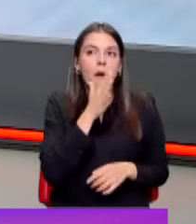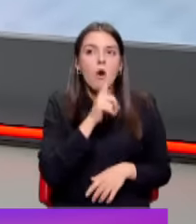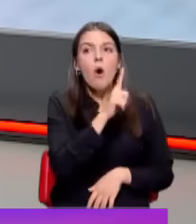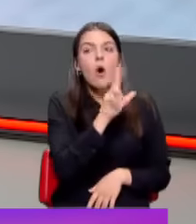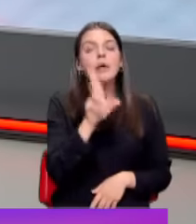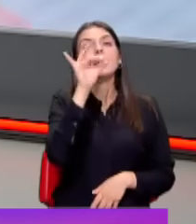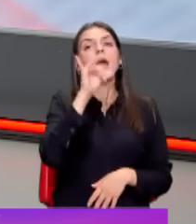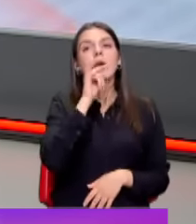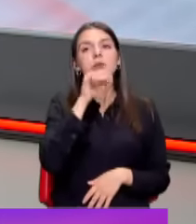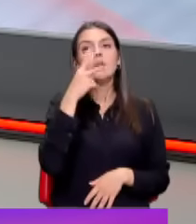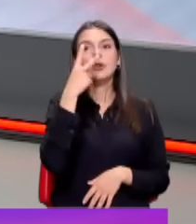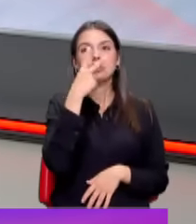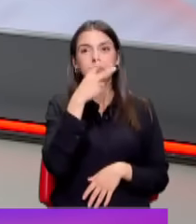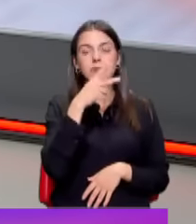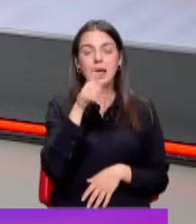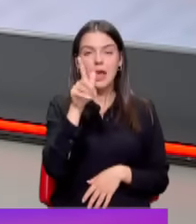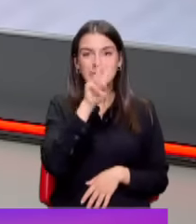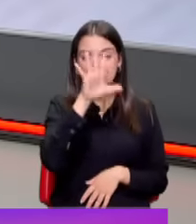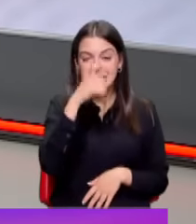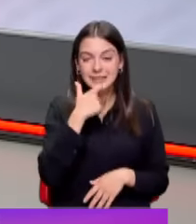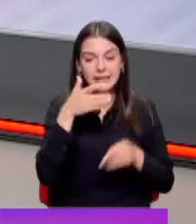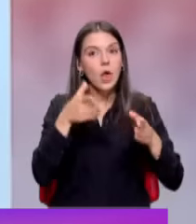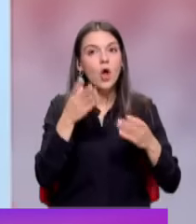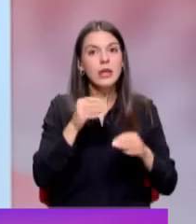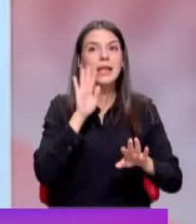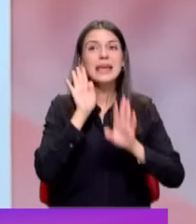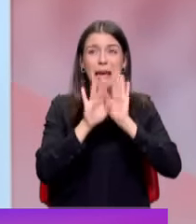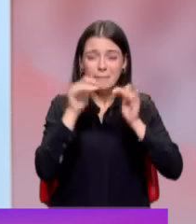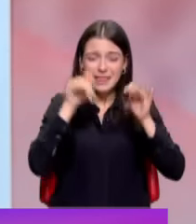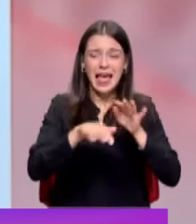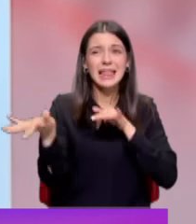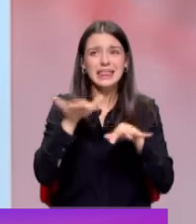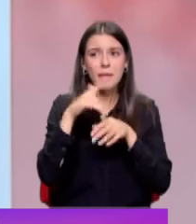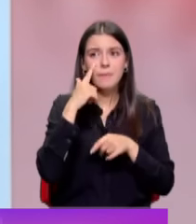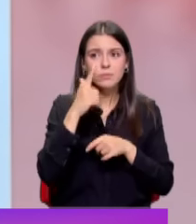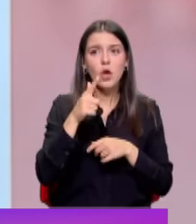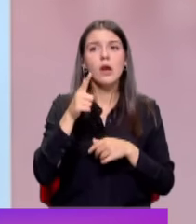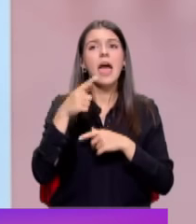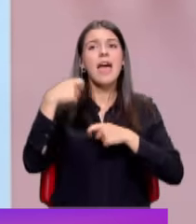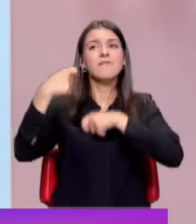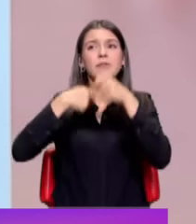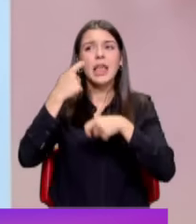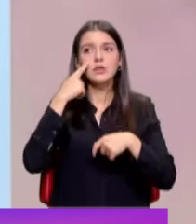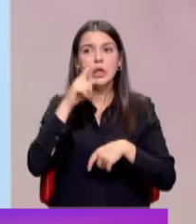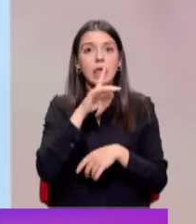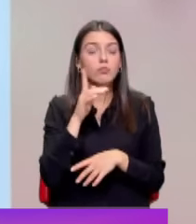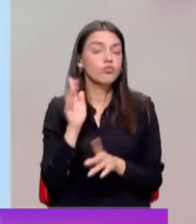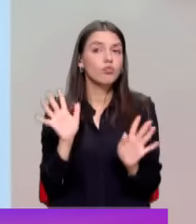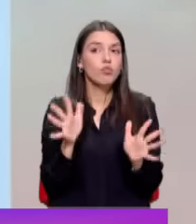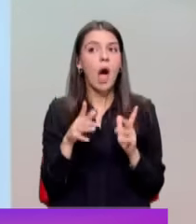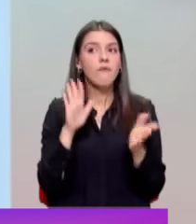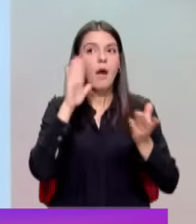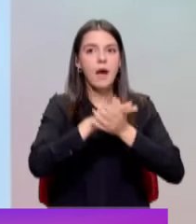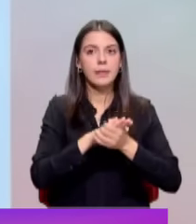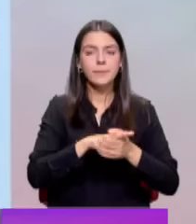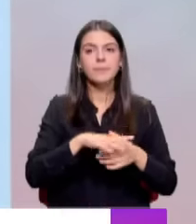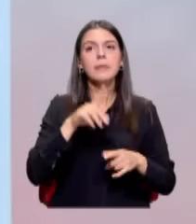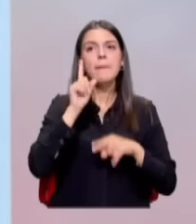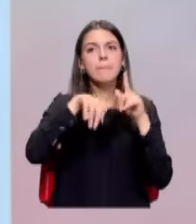25. yılında kapıdaki deprem tehlikesini tartışırken finans sektöründen ilginç adım. Bazı büyük bankaların İstanbul'daki